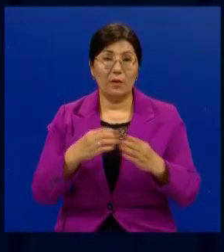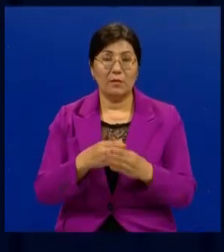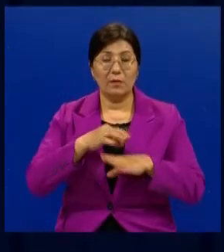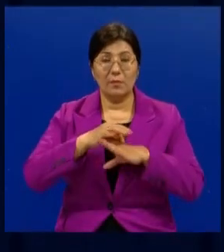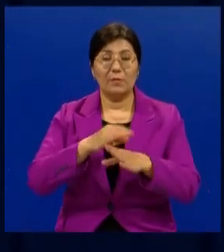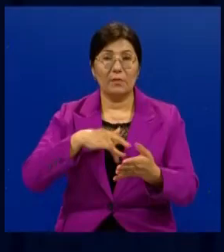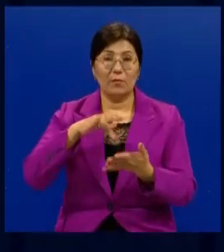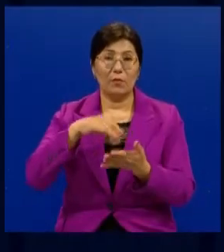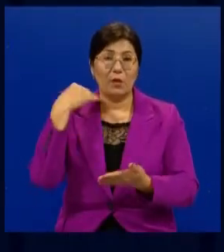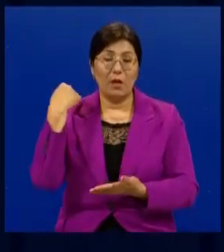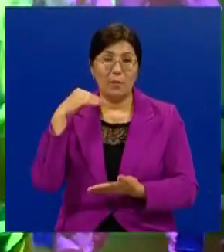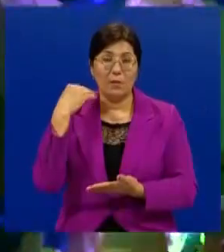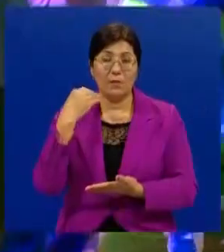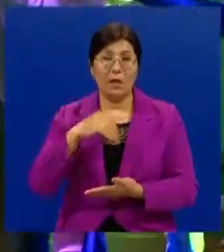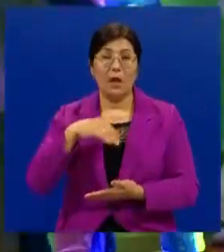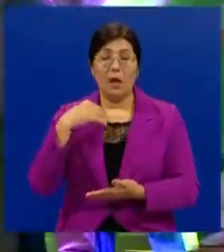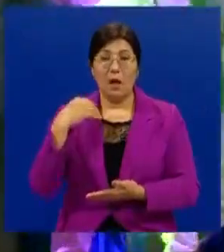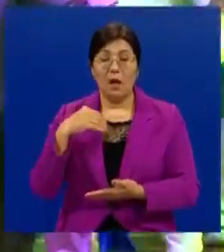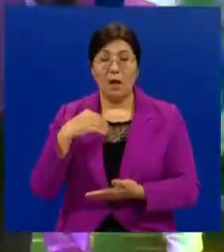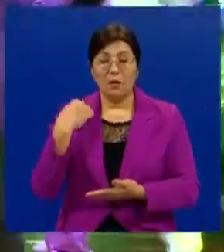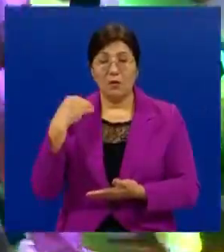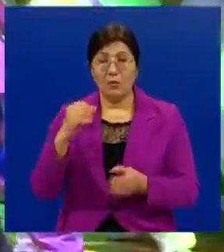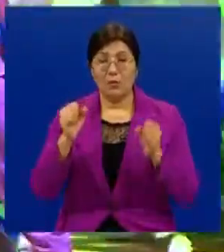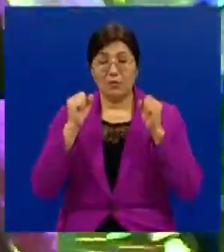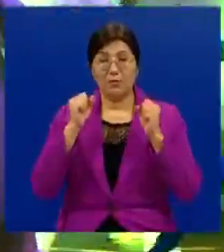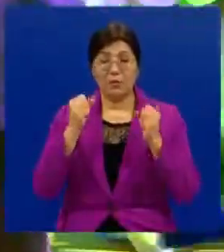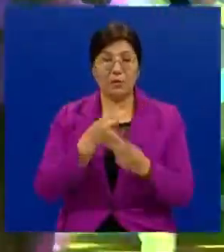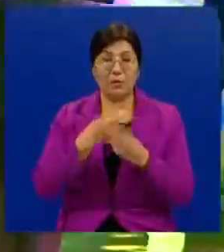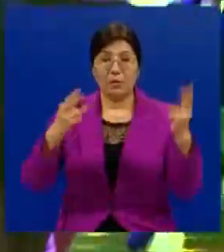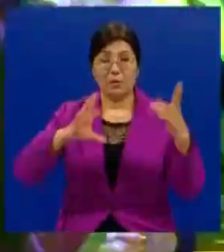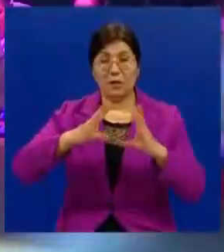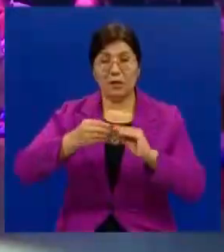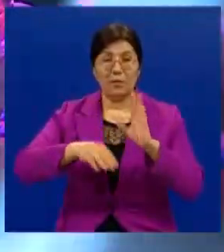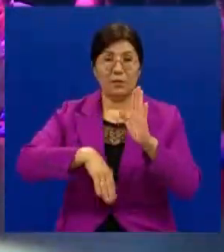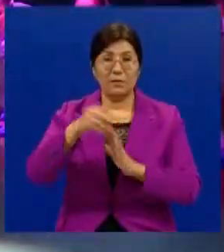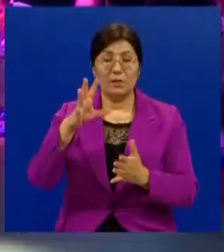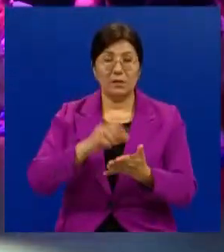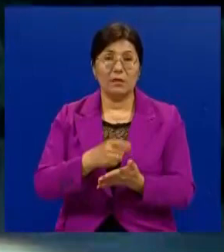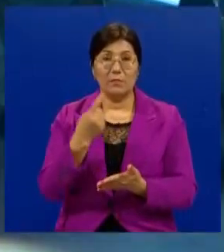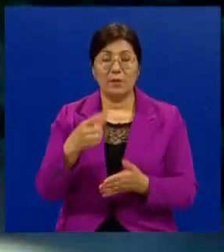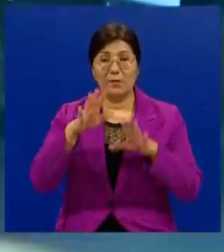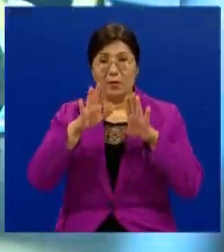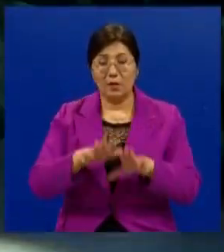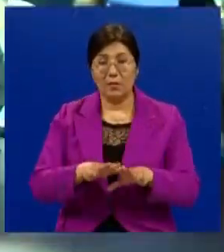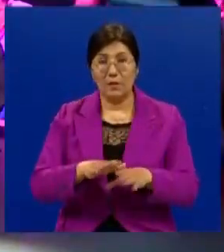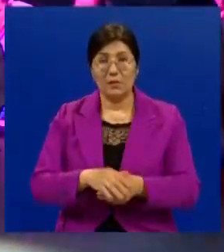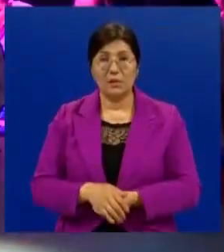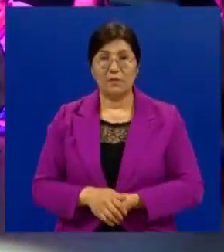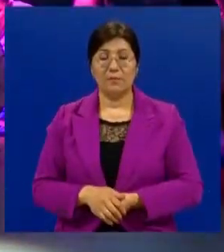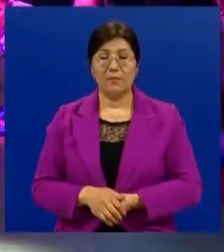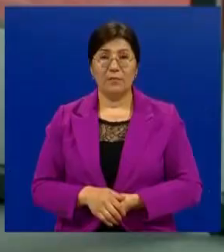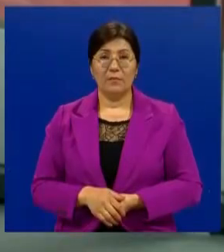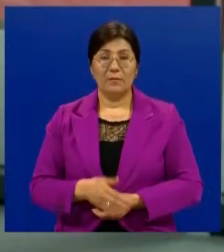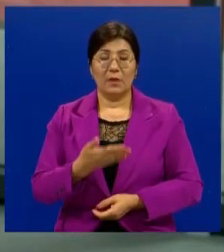в городе Алматы, актюбинские паралимпийцы показали отличные результаты, заняв первое место по легкой атлетике. Хочу